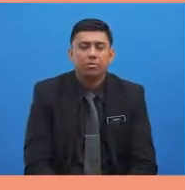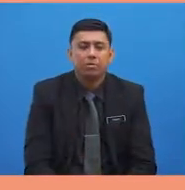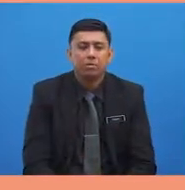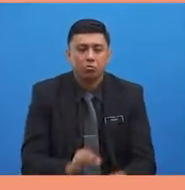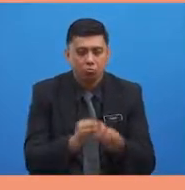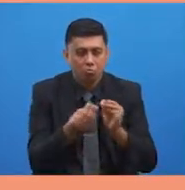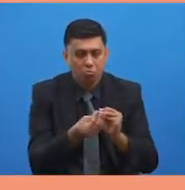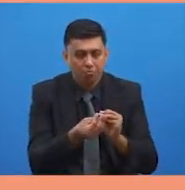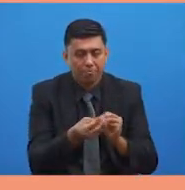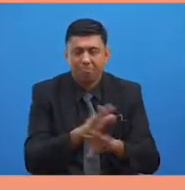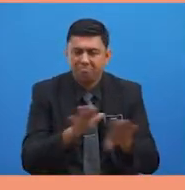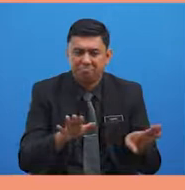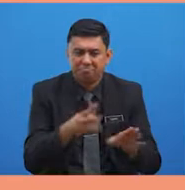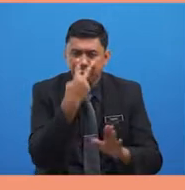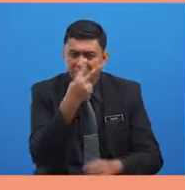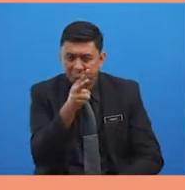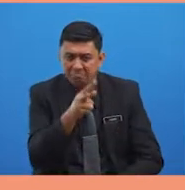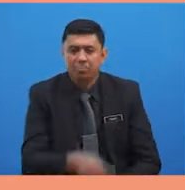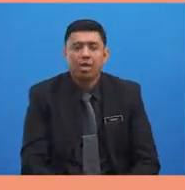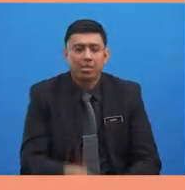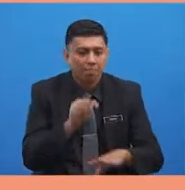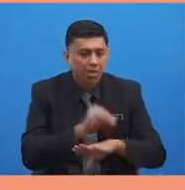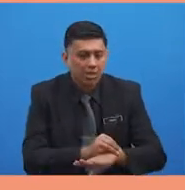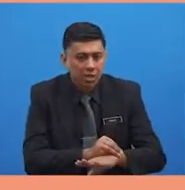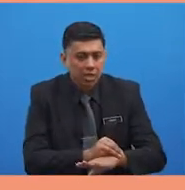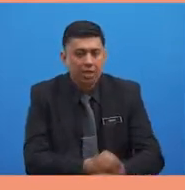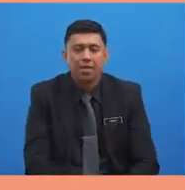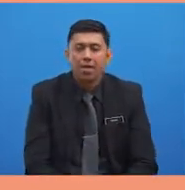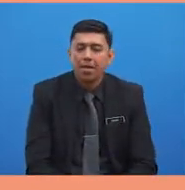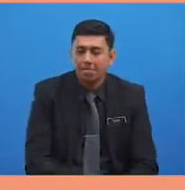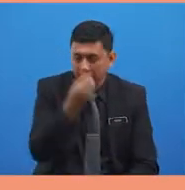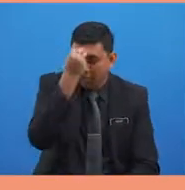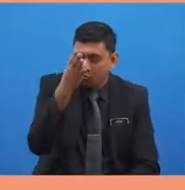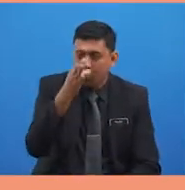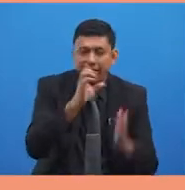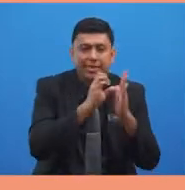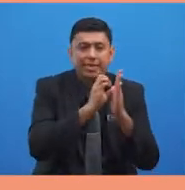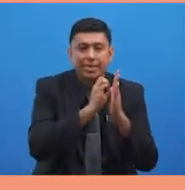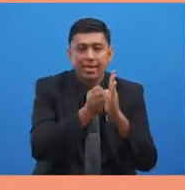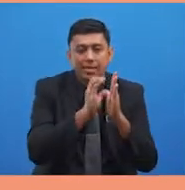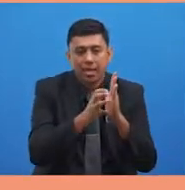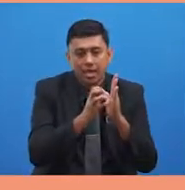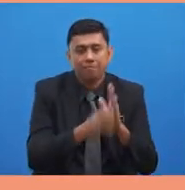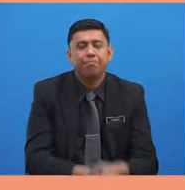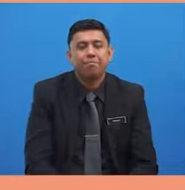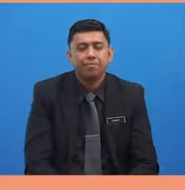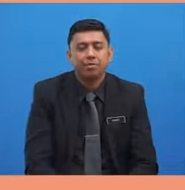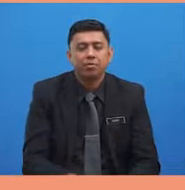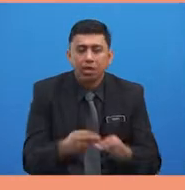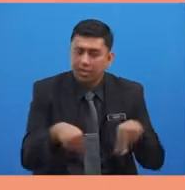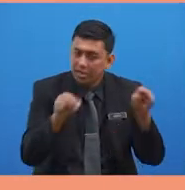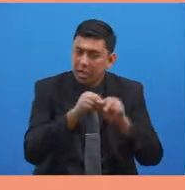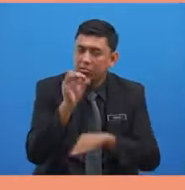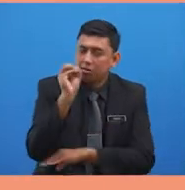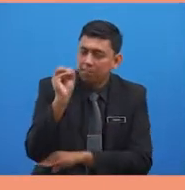ini tidak dipaparkan semasa pengisytiharan data. Ia dikira daripada nilai